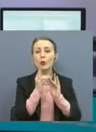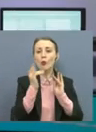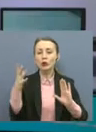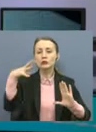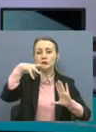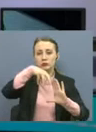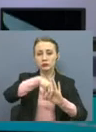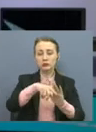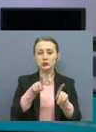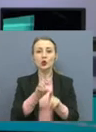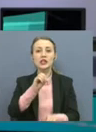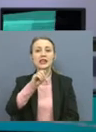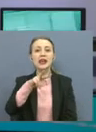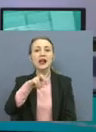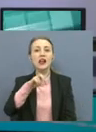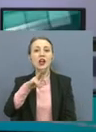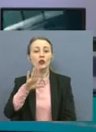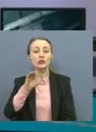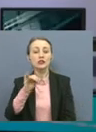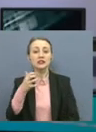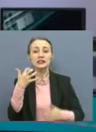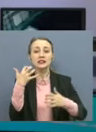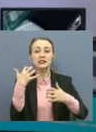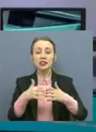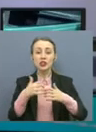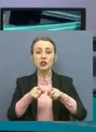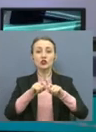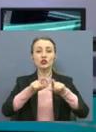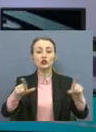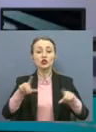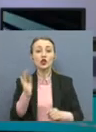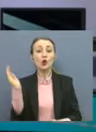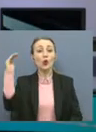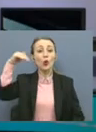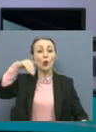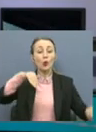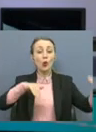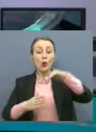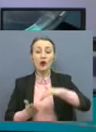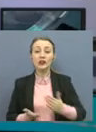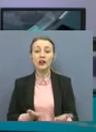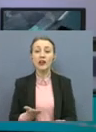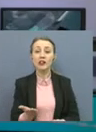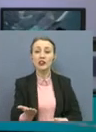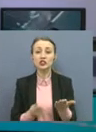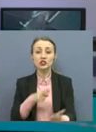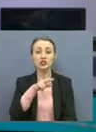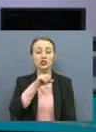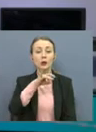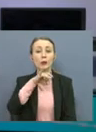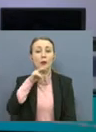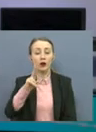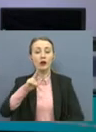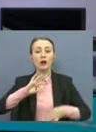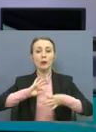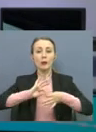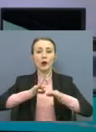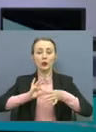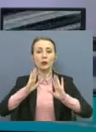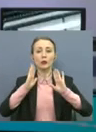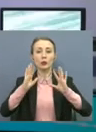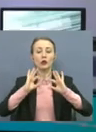жұмыстарымен танысты. Және елікті парк Таушаңғы орталығында болып, қысқы туризмнің даму барысына көз салды. Келесі кезекте өңір басшысы